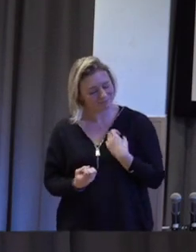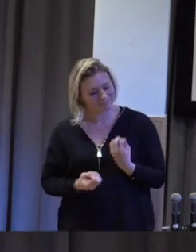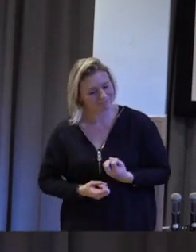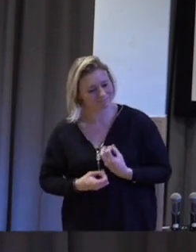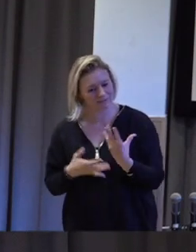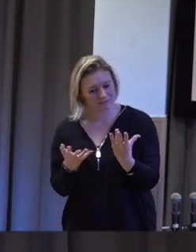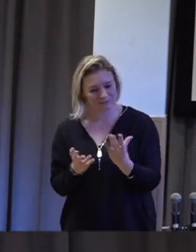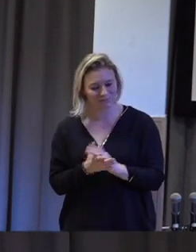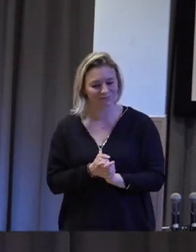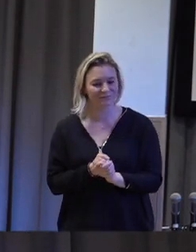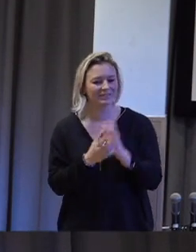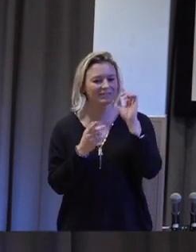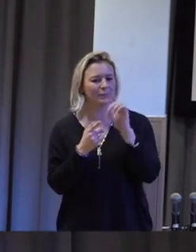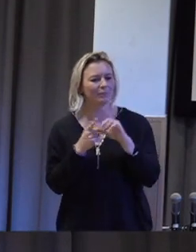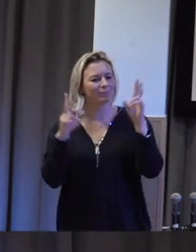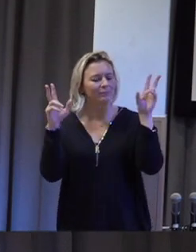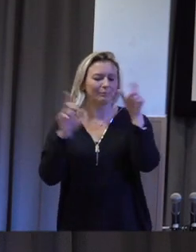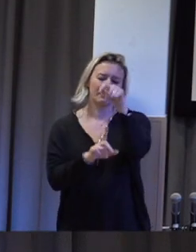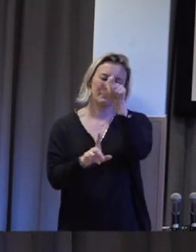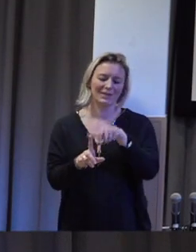s'intitule « Le bon Samaritain ».